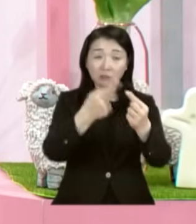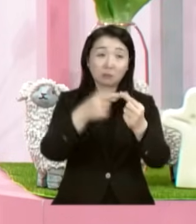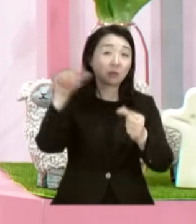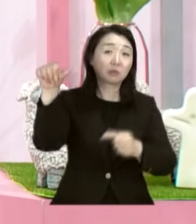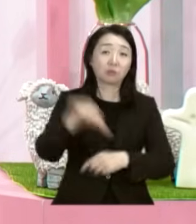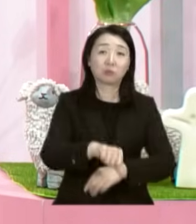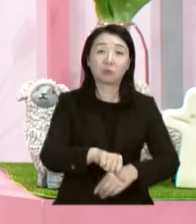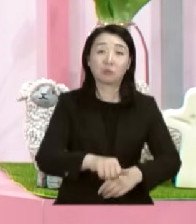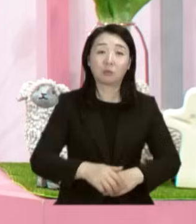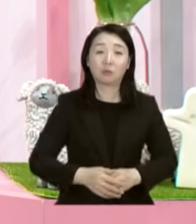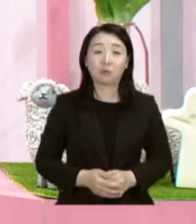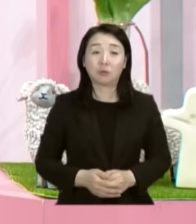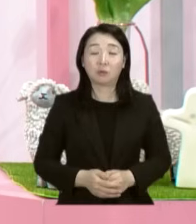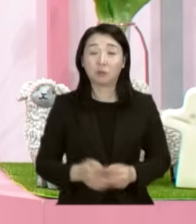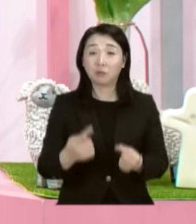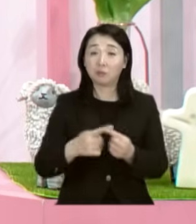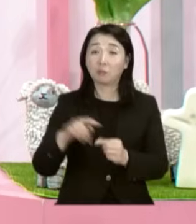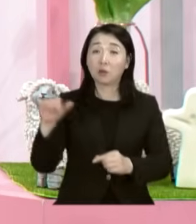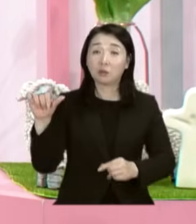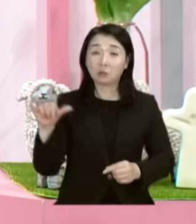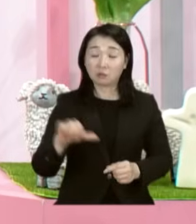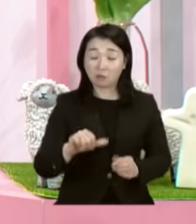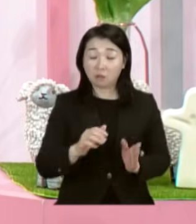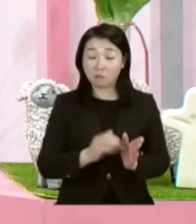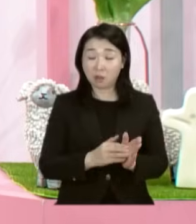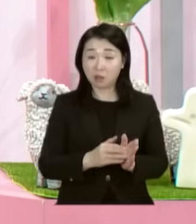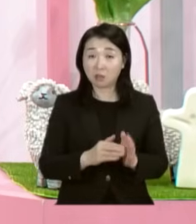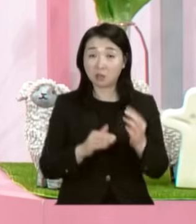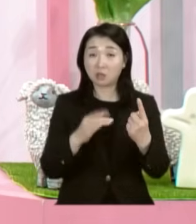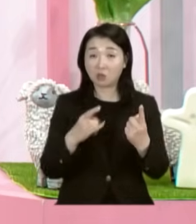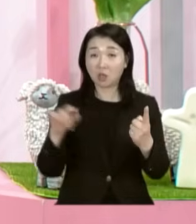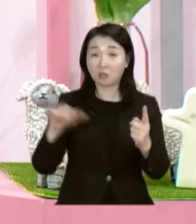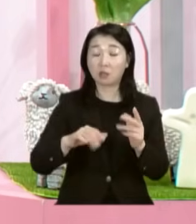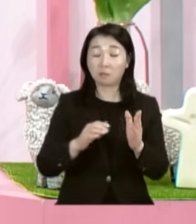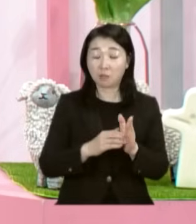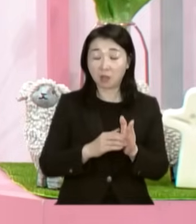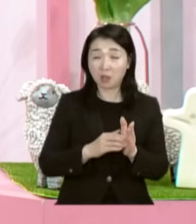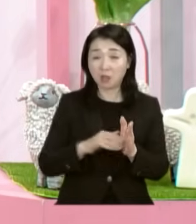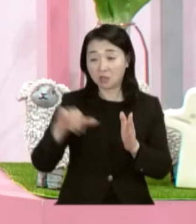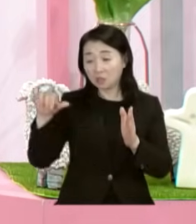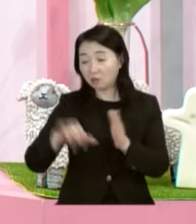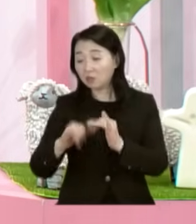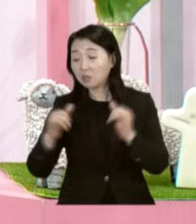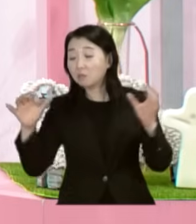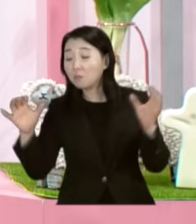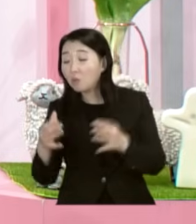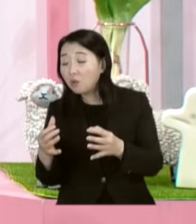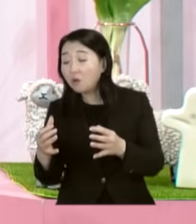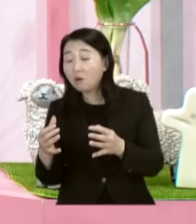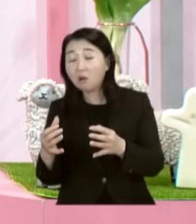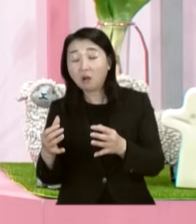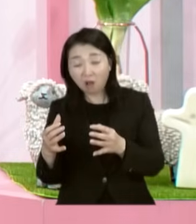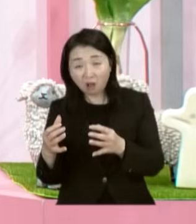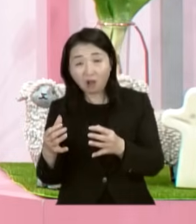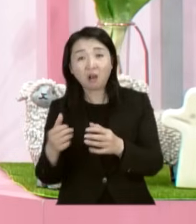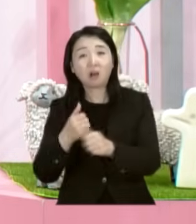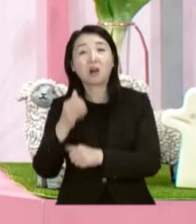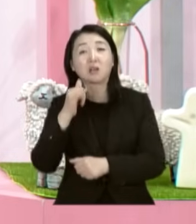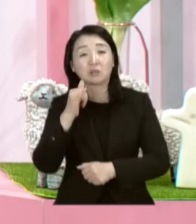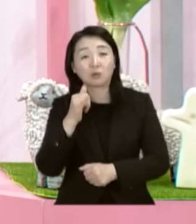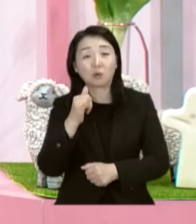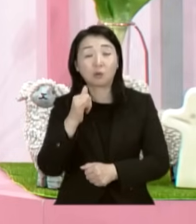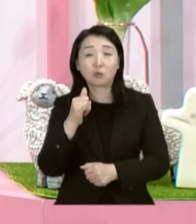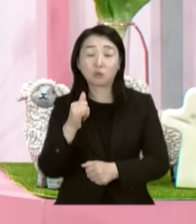판에 져버린 거예요 근데 첫판에지고 회전 탈락네 근데 패자부활전이 또 있어요 세계 근데 폐자 부전도 어떻게